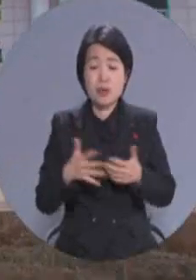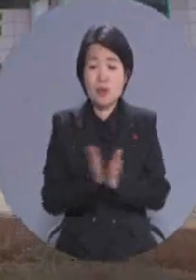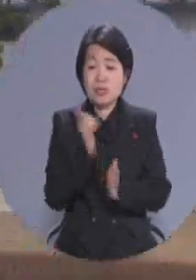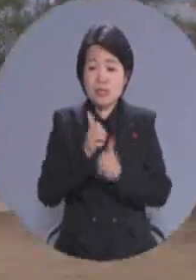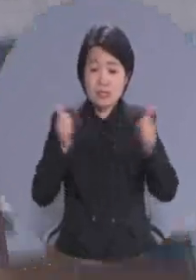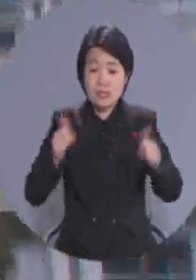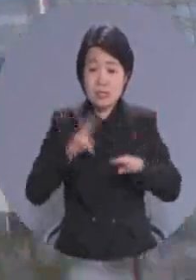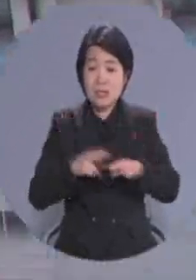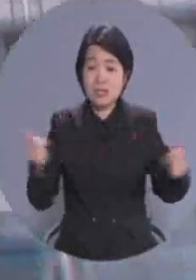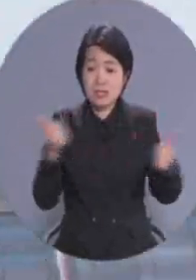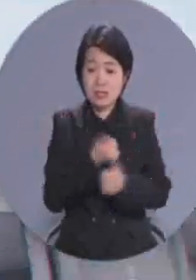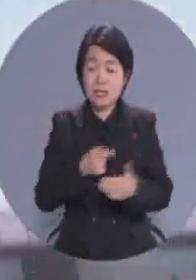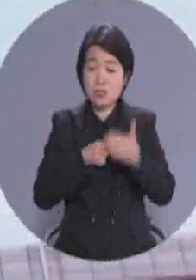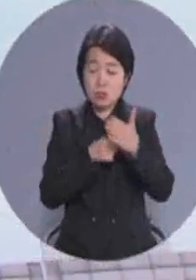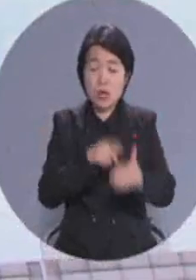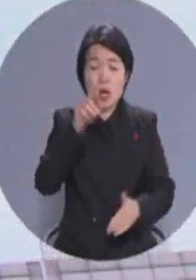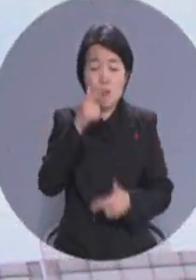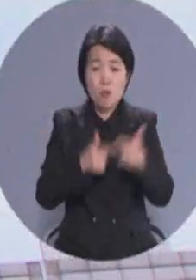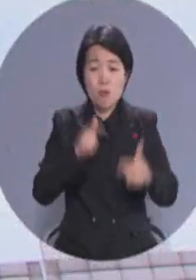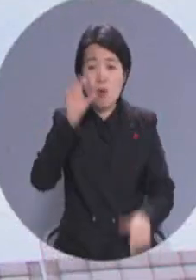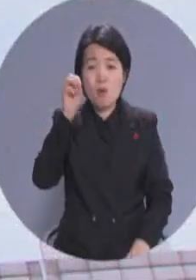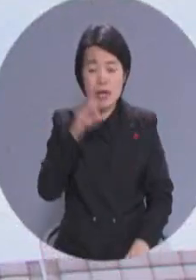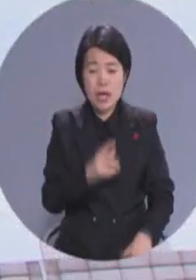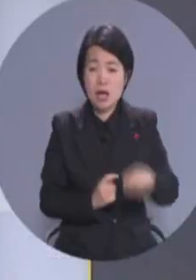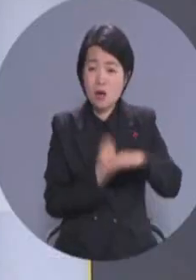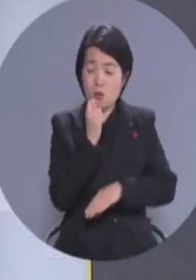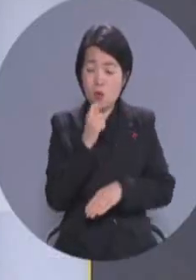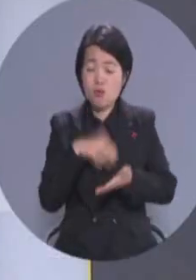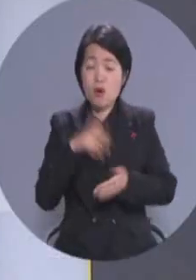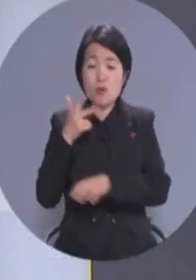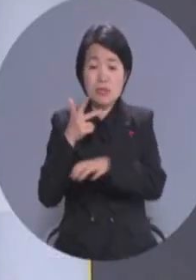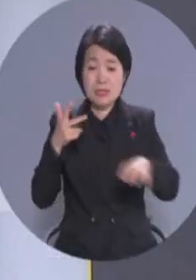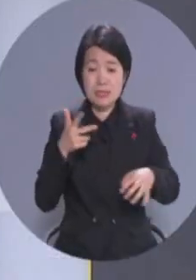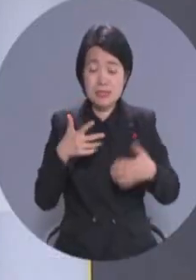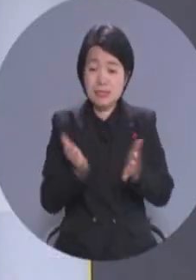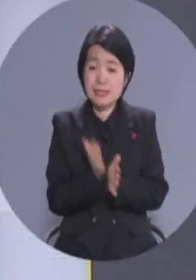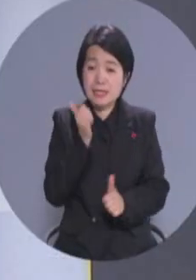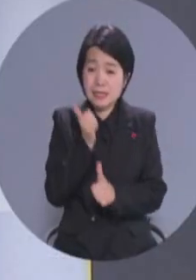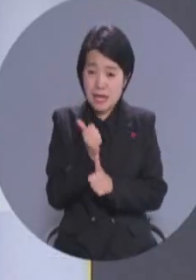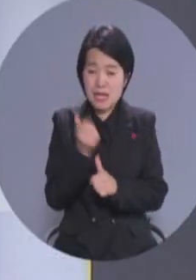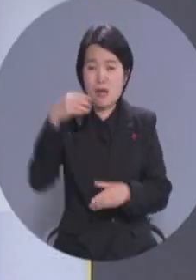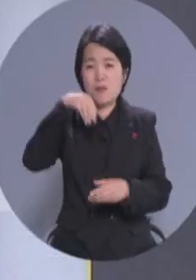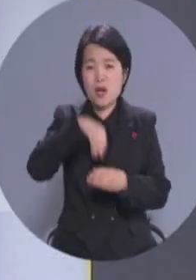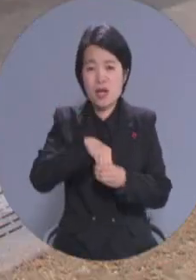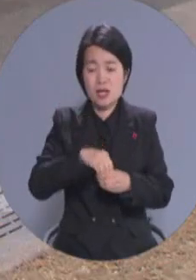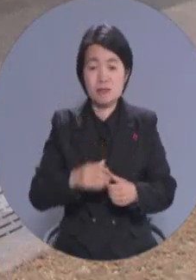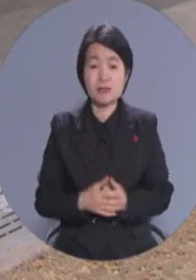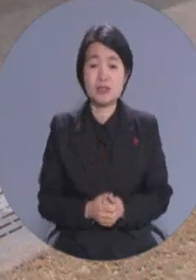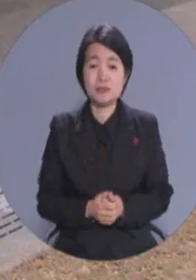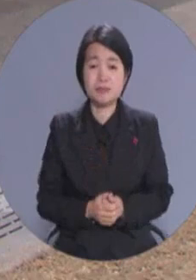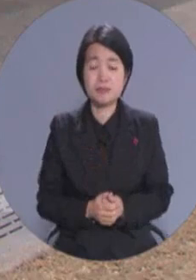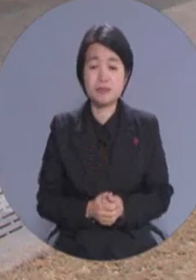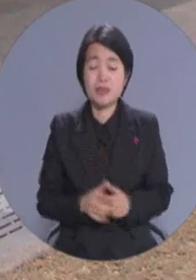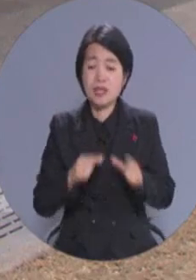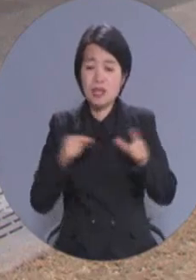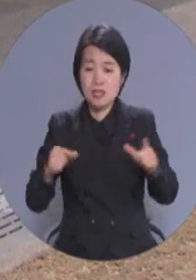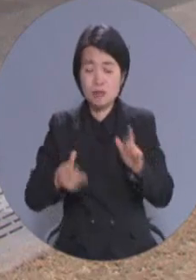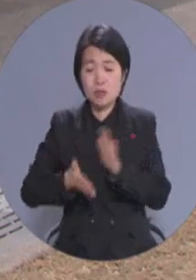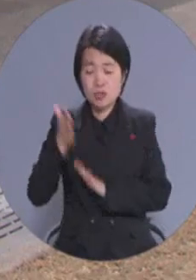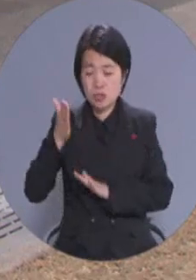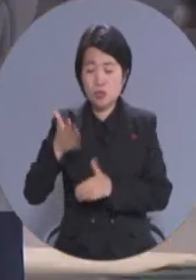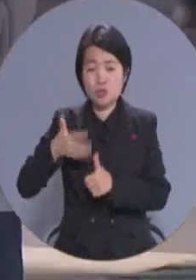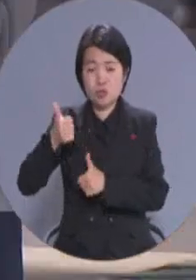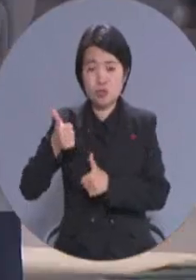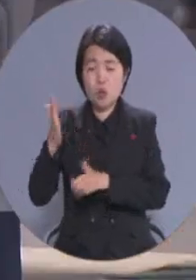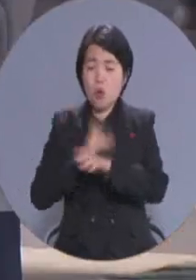단행했는데 목포와 광양시 고군 등 일곱개 부단체장 자리가 포함됐습니다 일부 시군 공무원